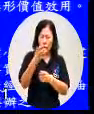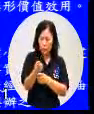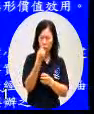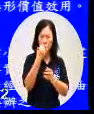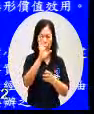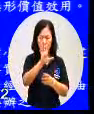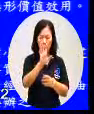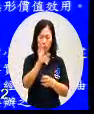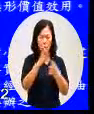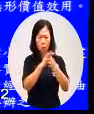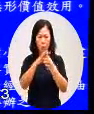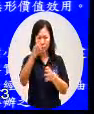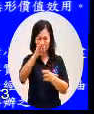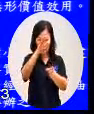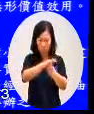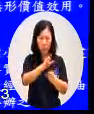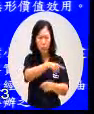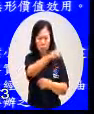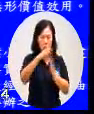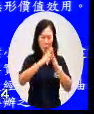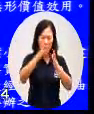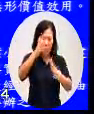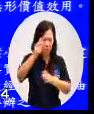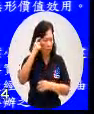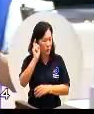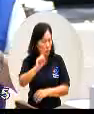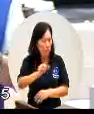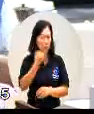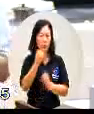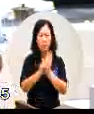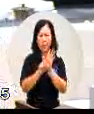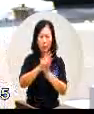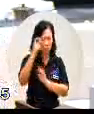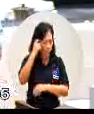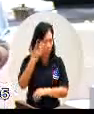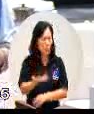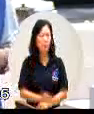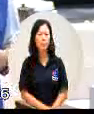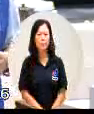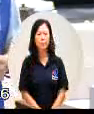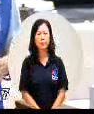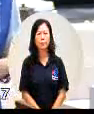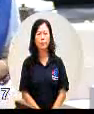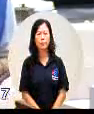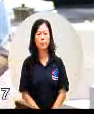经费的补助了，市长你的看法，请表示意见一下。 请等会。